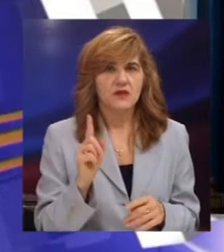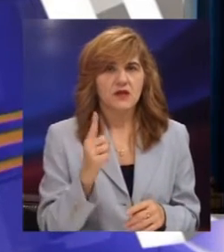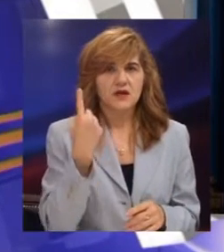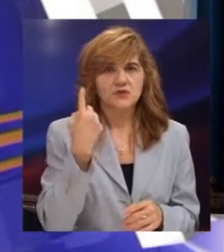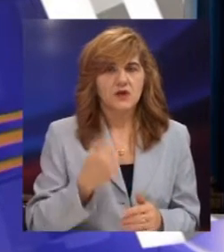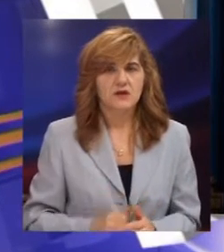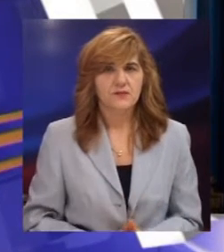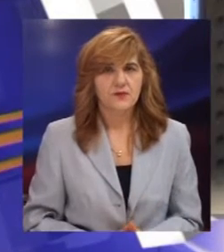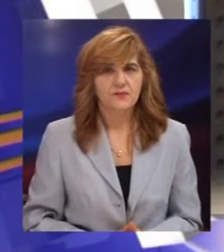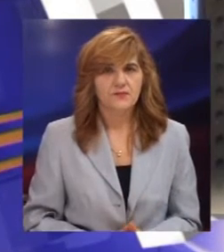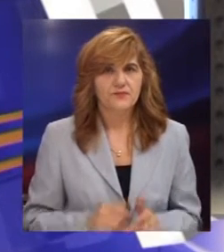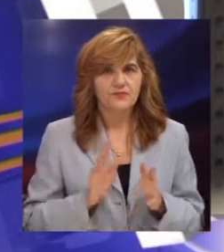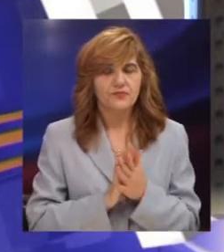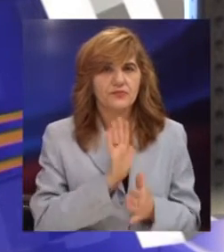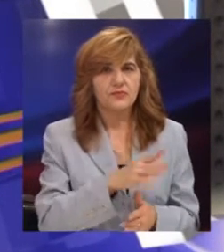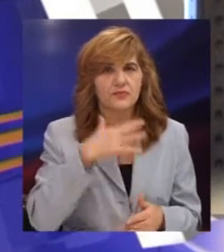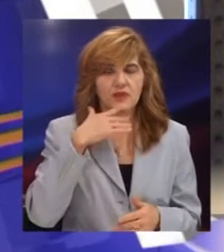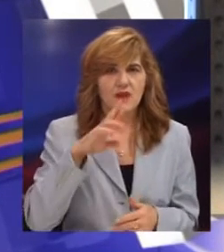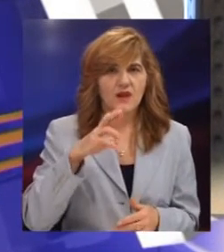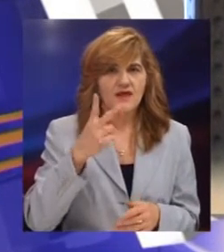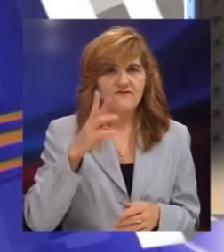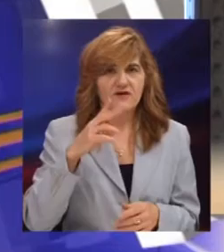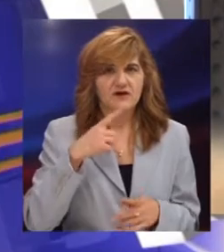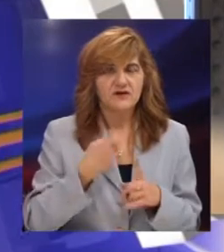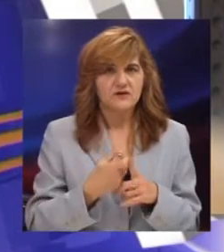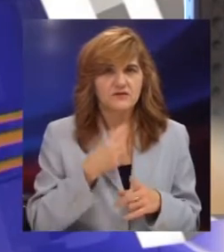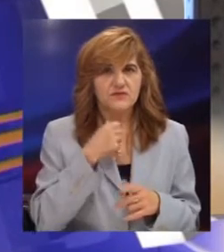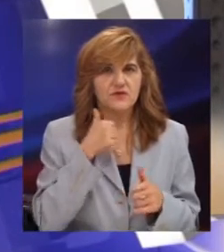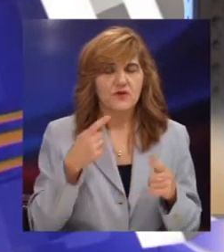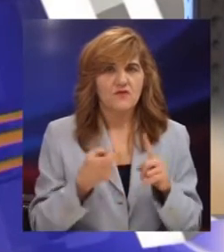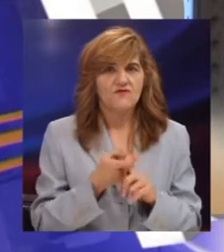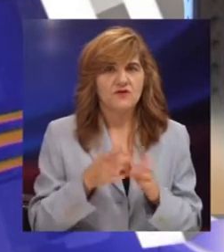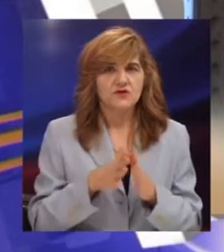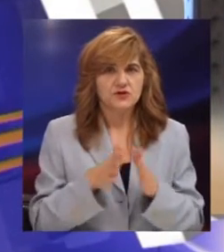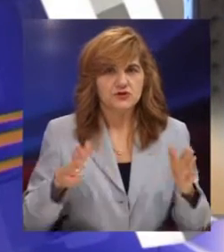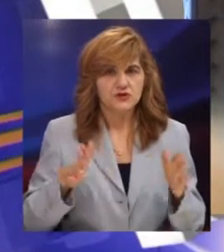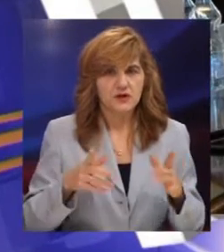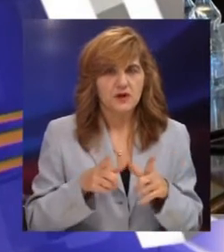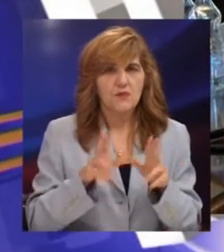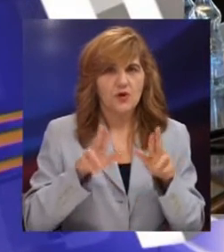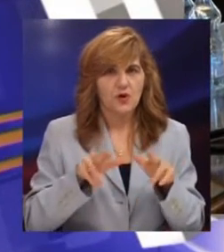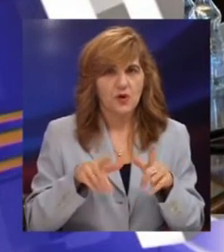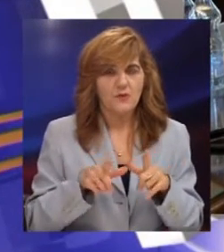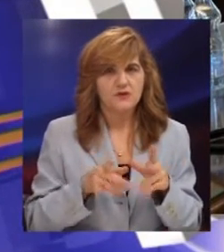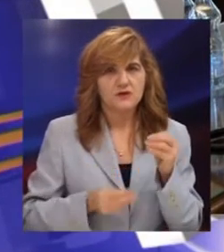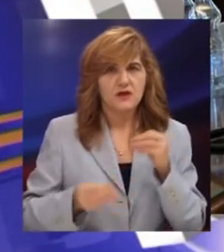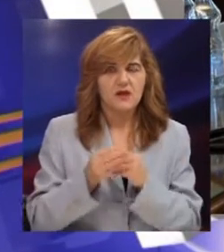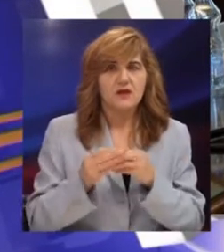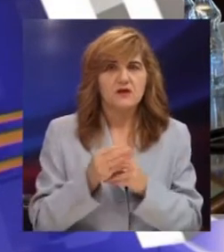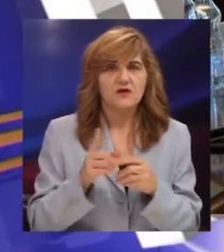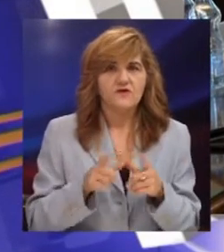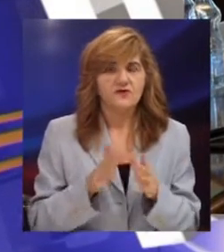ostvarenim rezultatima. Prema rečima urednice Eve Vukašinović, zbornik se bavi kulturom u širem smislu, te omogućava da se kroz